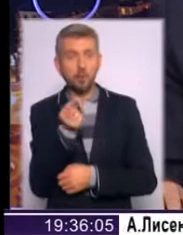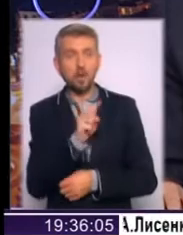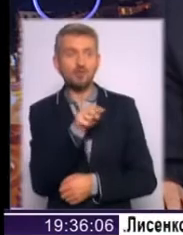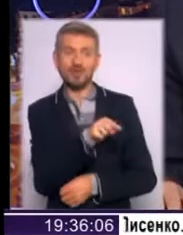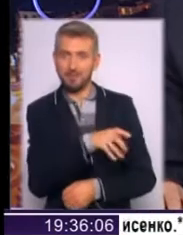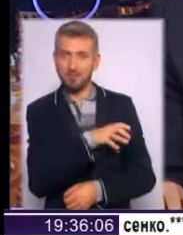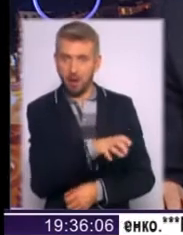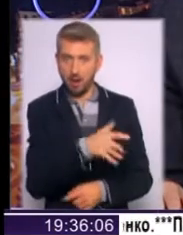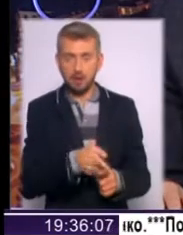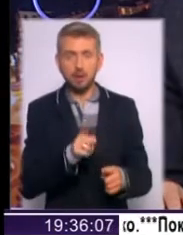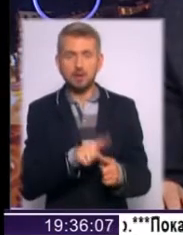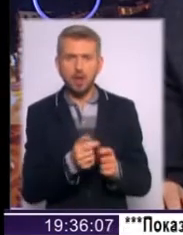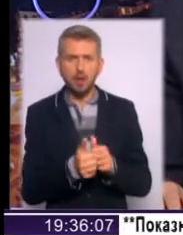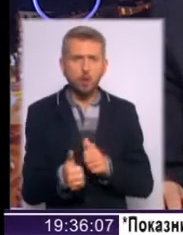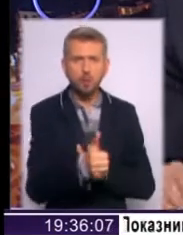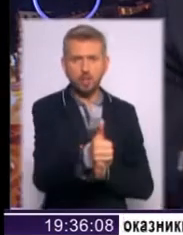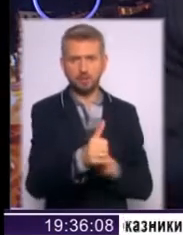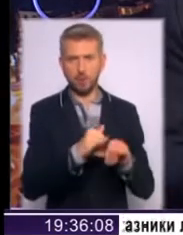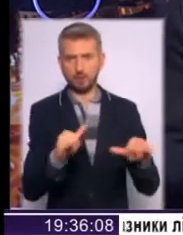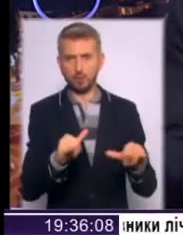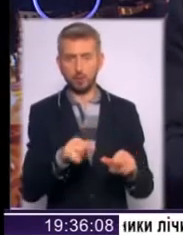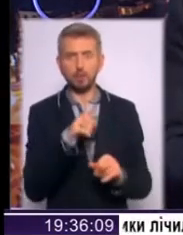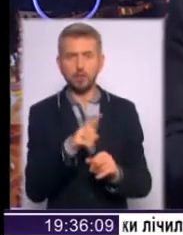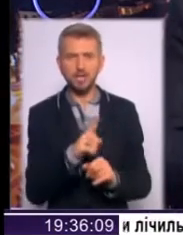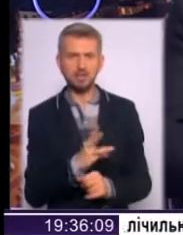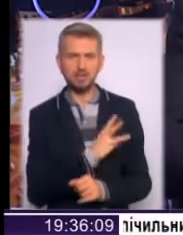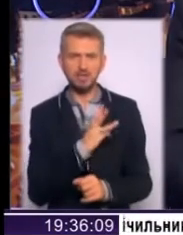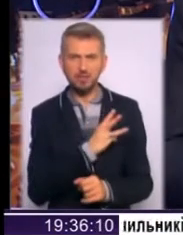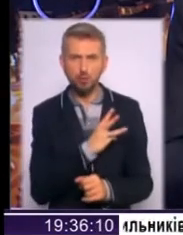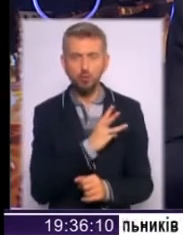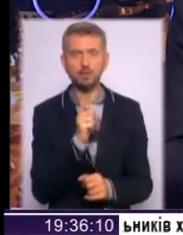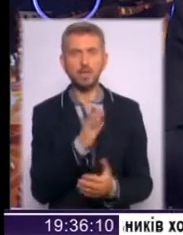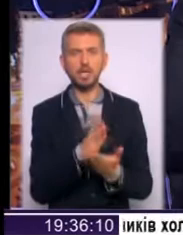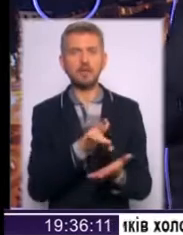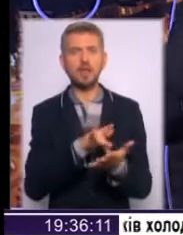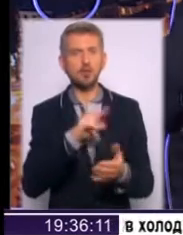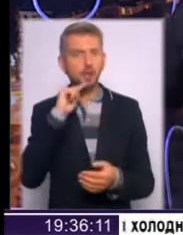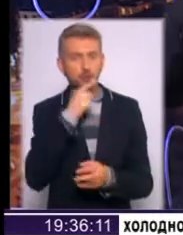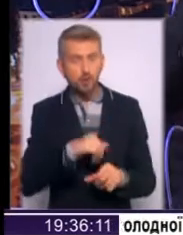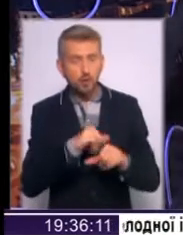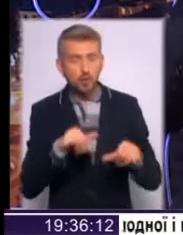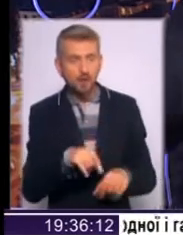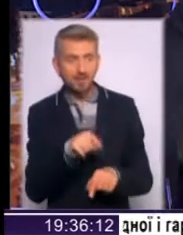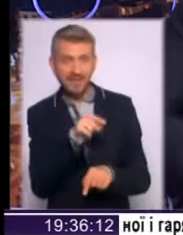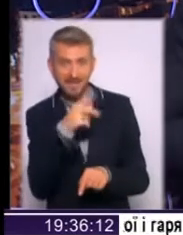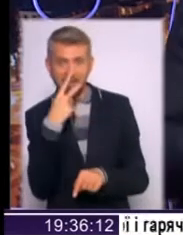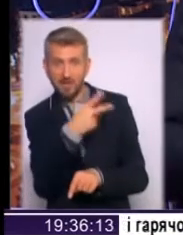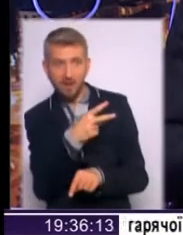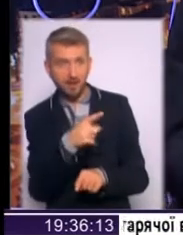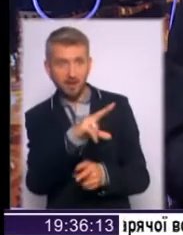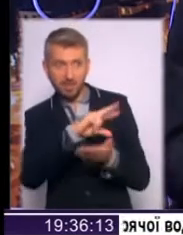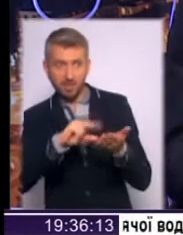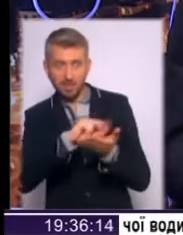багаті – це ж локомотиви розвитку. Вони стимулюють, вони є центрами економічного зростання. На них дивляться і підтягуються. В них є